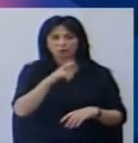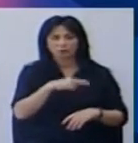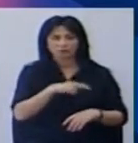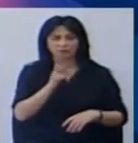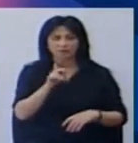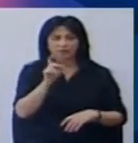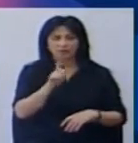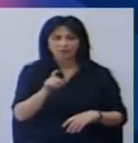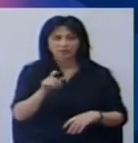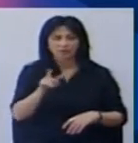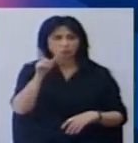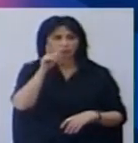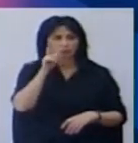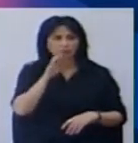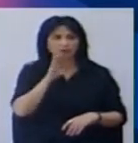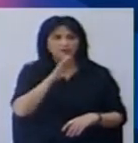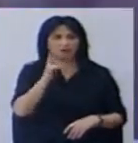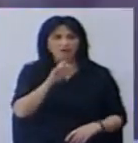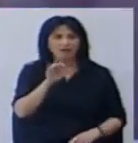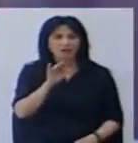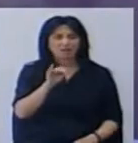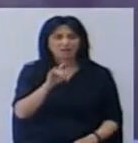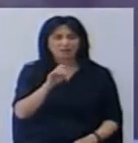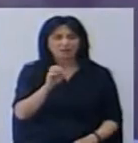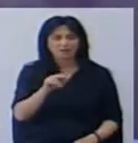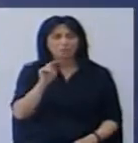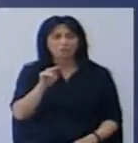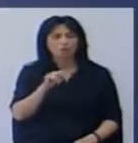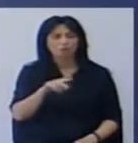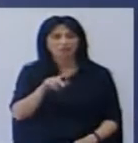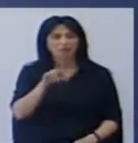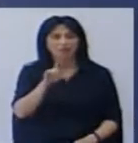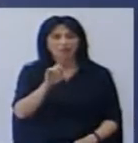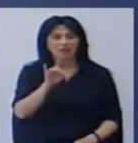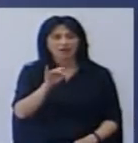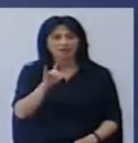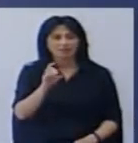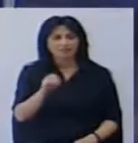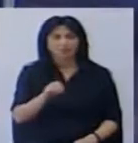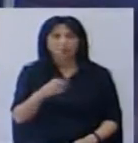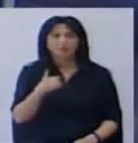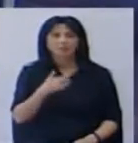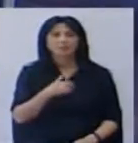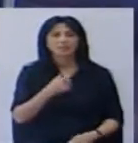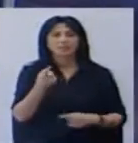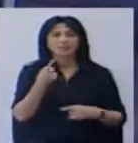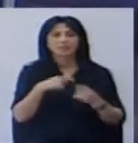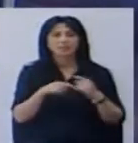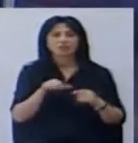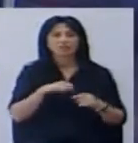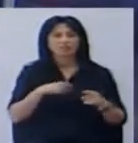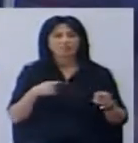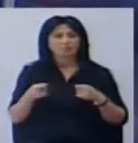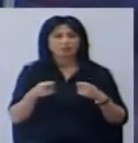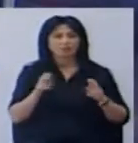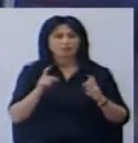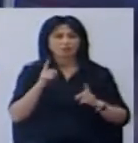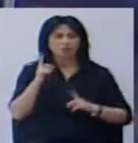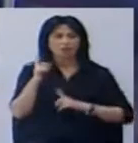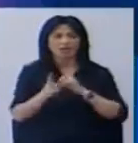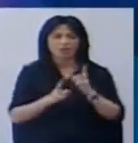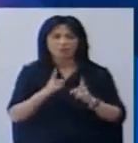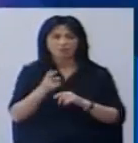დეპუტატობის კანდიდატი ქუთაისში, ქალბატონი ნატო ქათამაძე და ფოთში ლელა ებრალიძე. მე მინდა დაუბრუნდეთ თქვა თვითმმართველობის